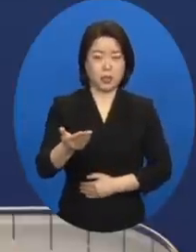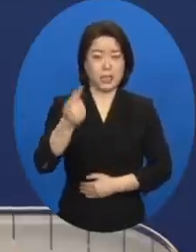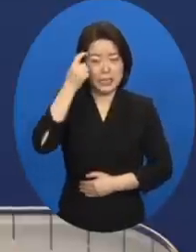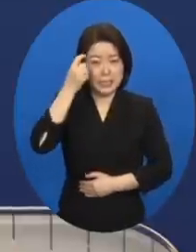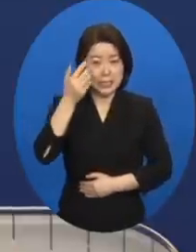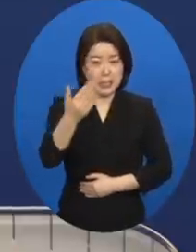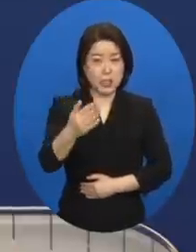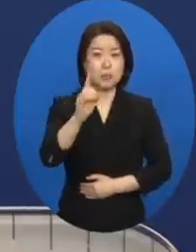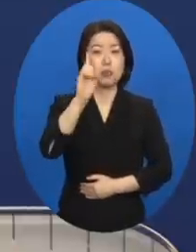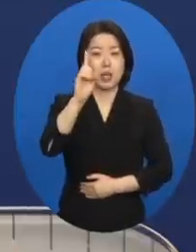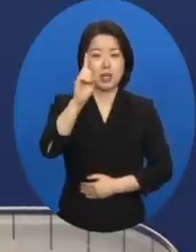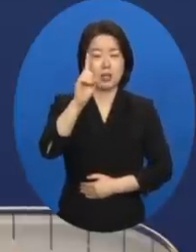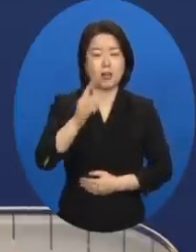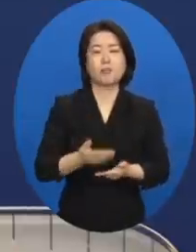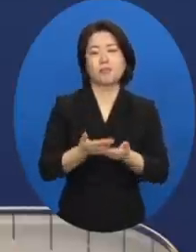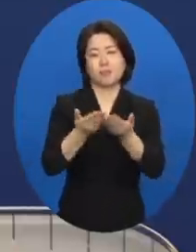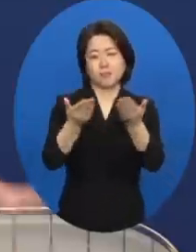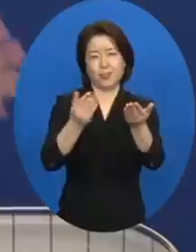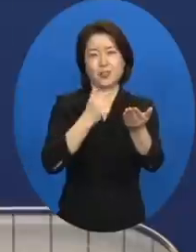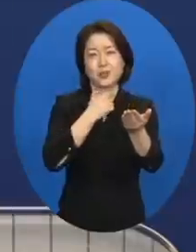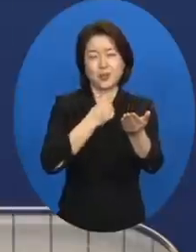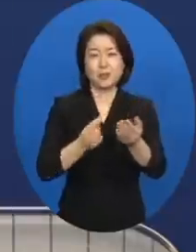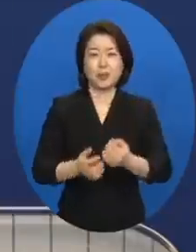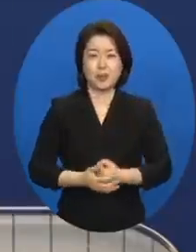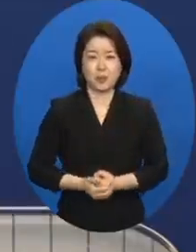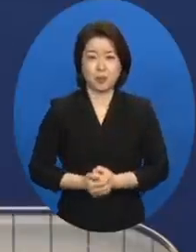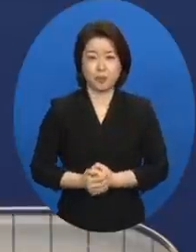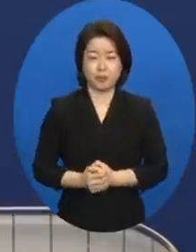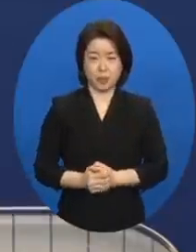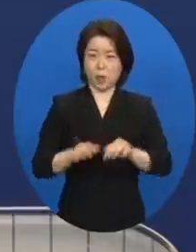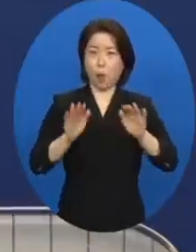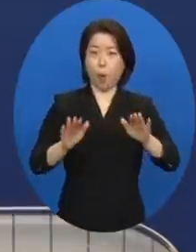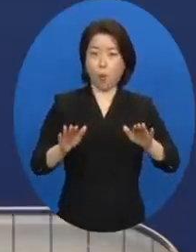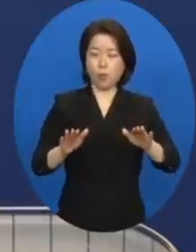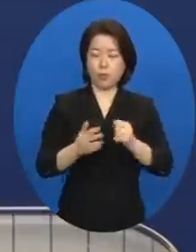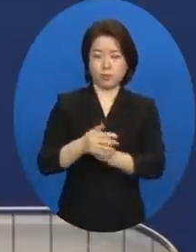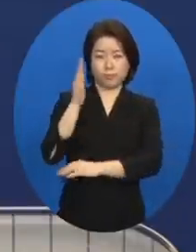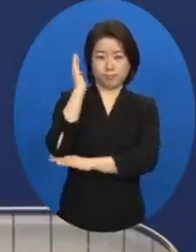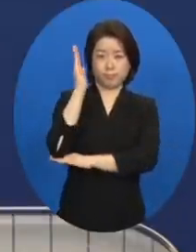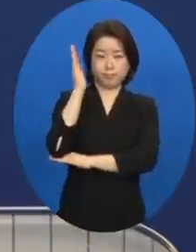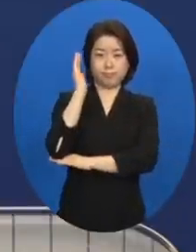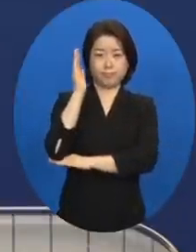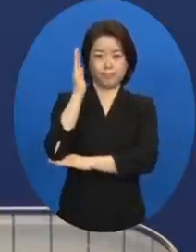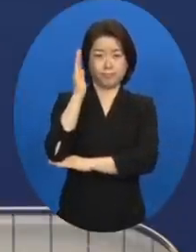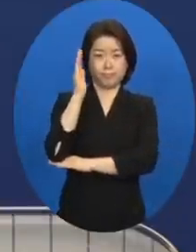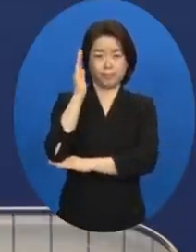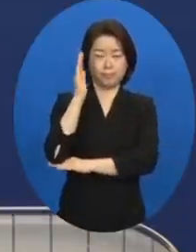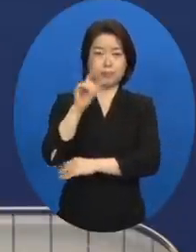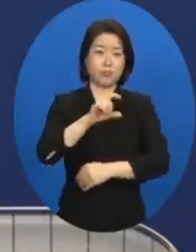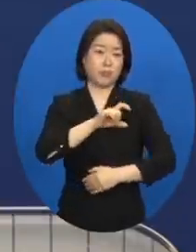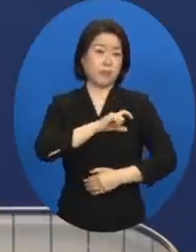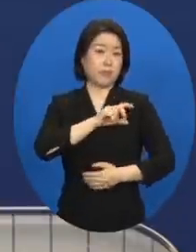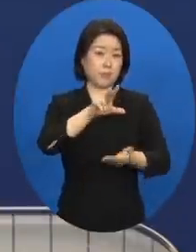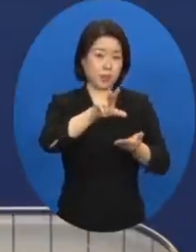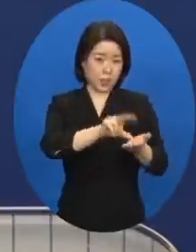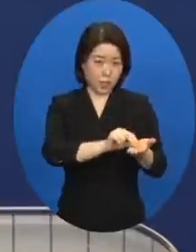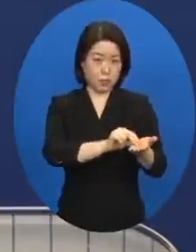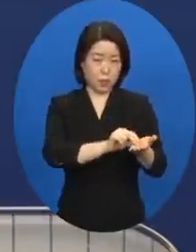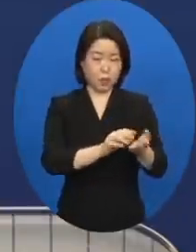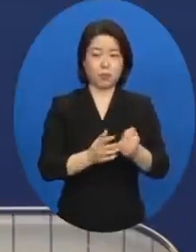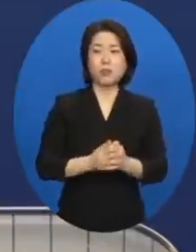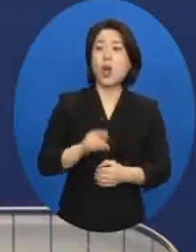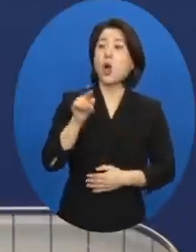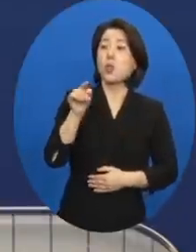질문 하나를 던지고 싶어요. 오늘 설교 제목을요,